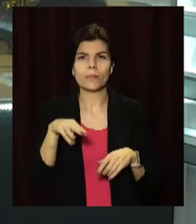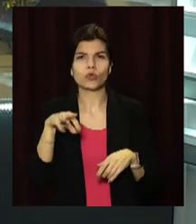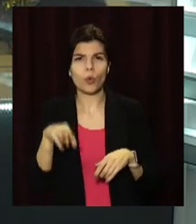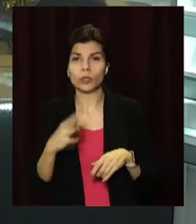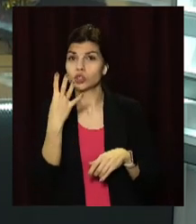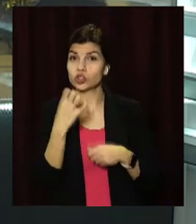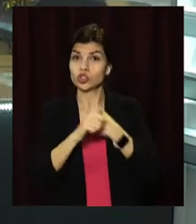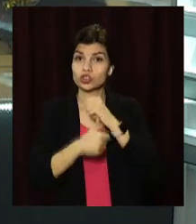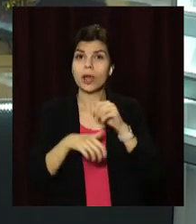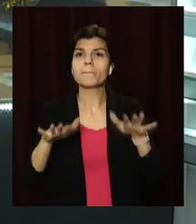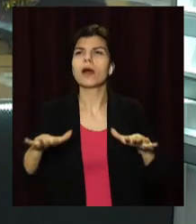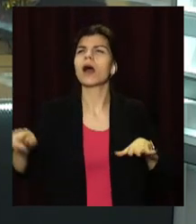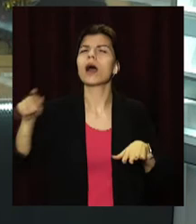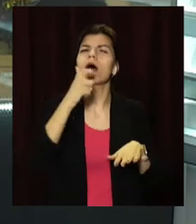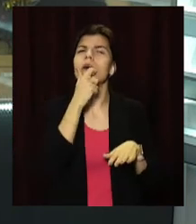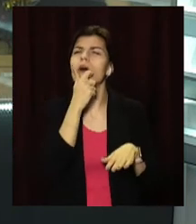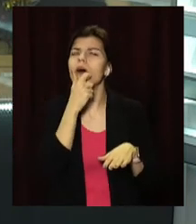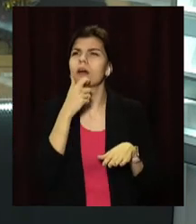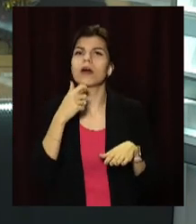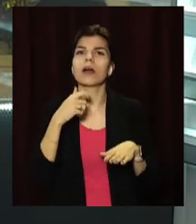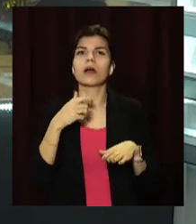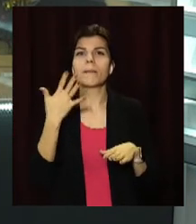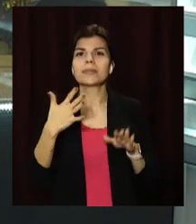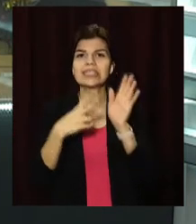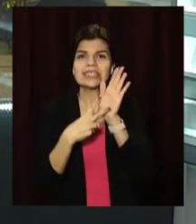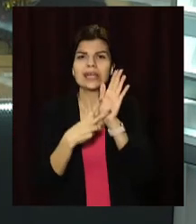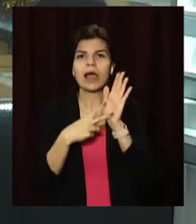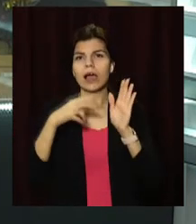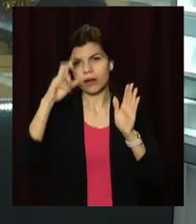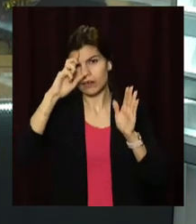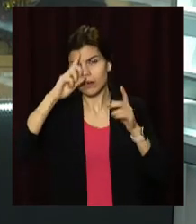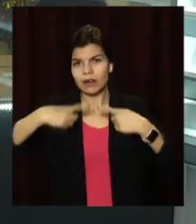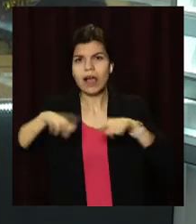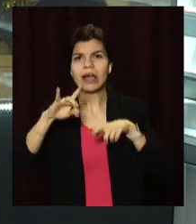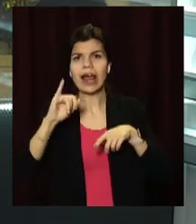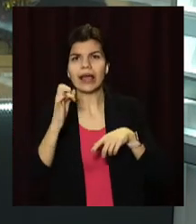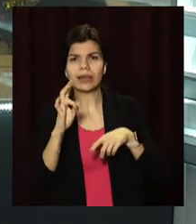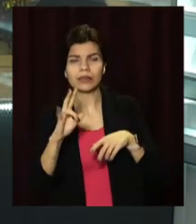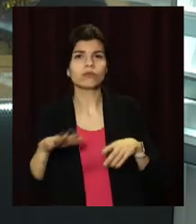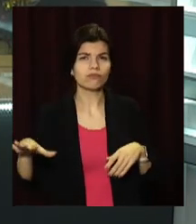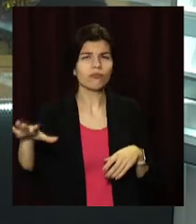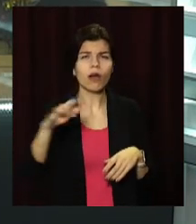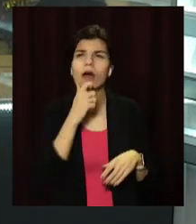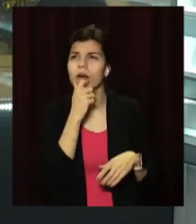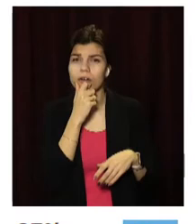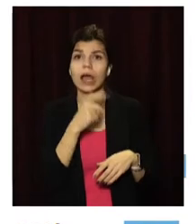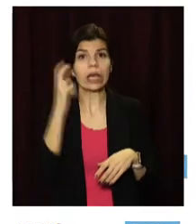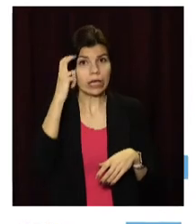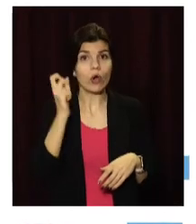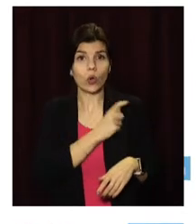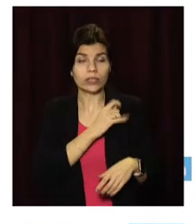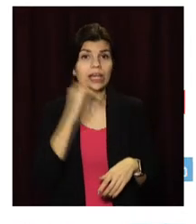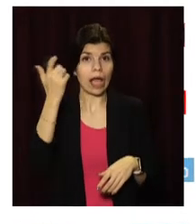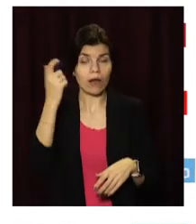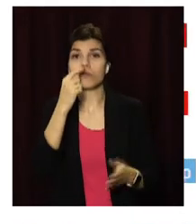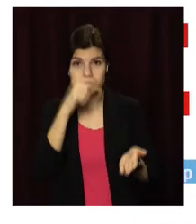в 416 містах з 57 країн світу. Окрім обласного центру, з українських міст до рейтингу потрапили